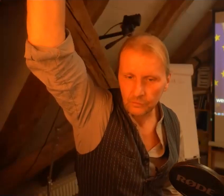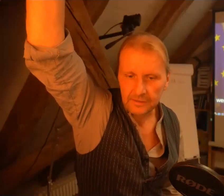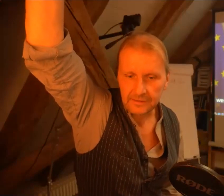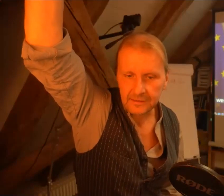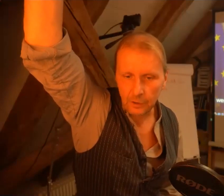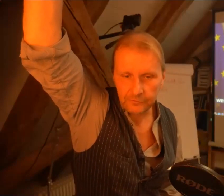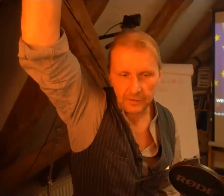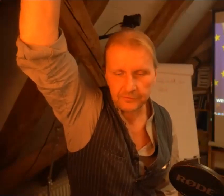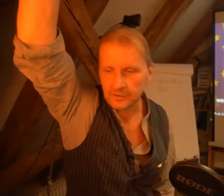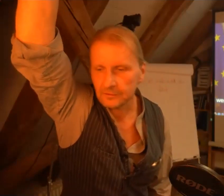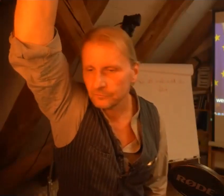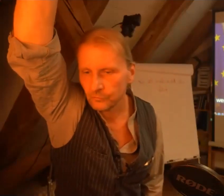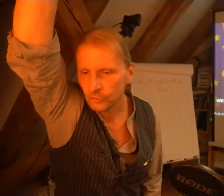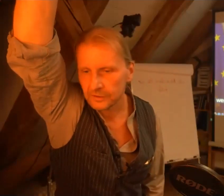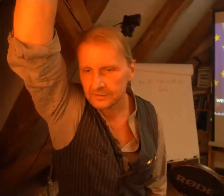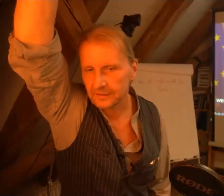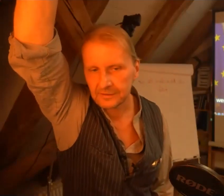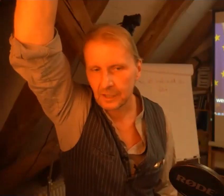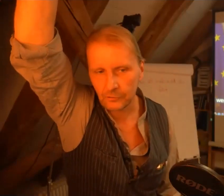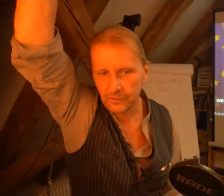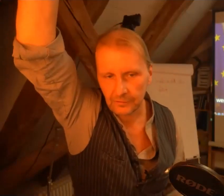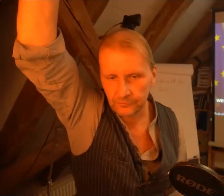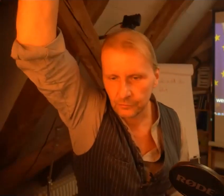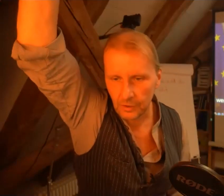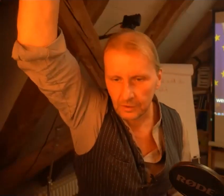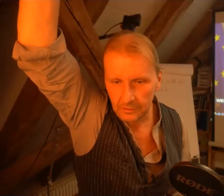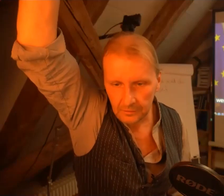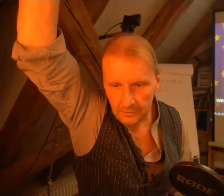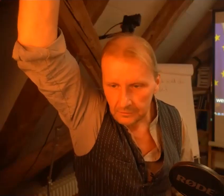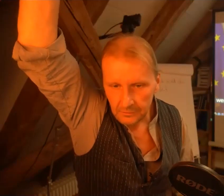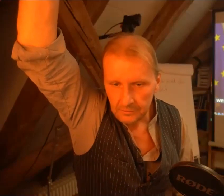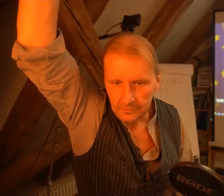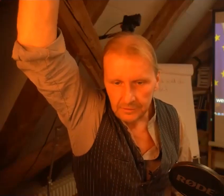Wo geht dann die Kaufkraft hin? Wo geht dann die Kaufkraft für